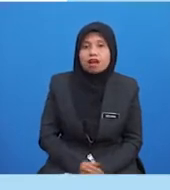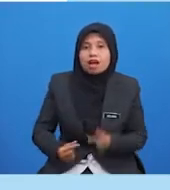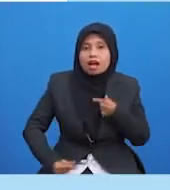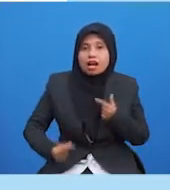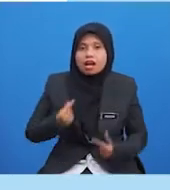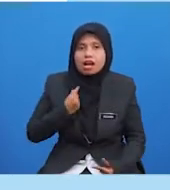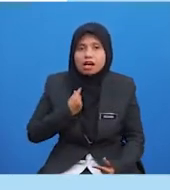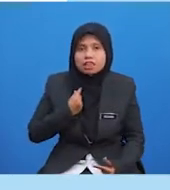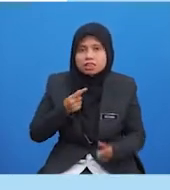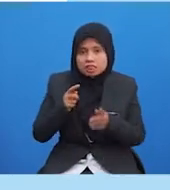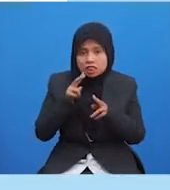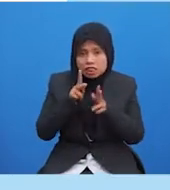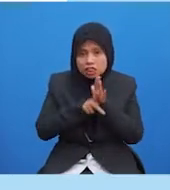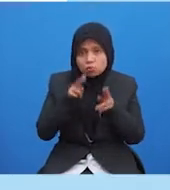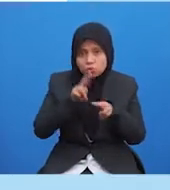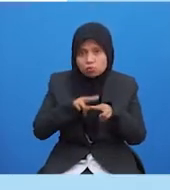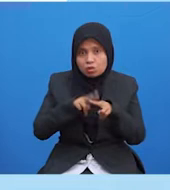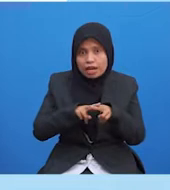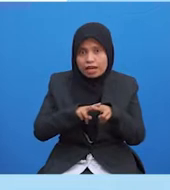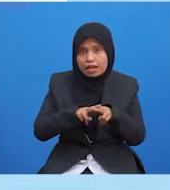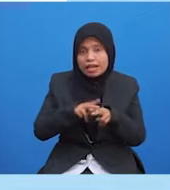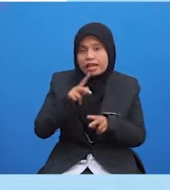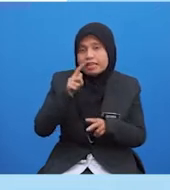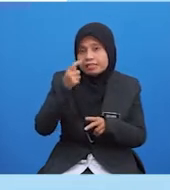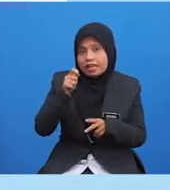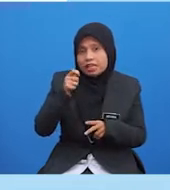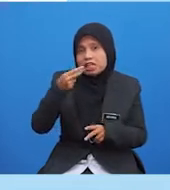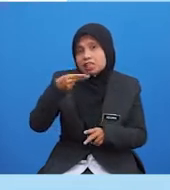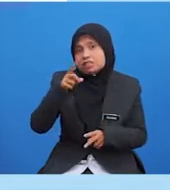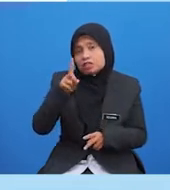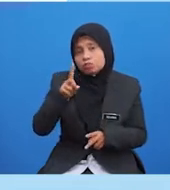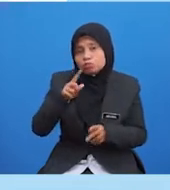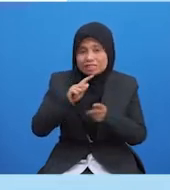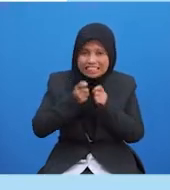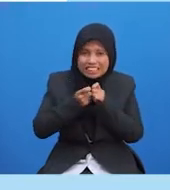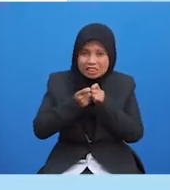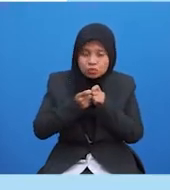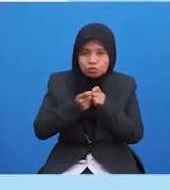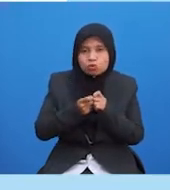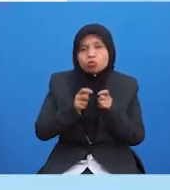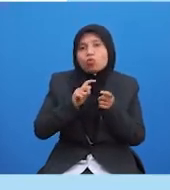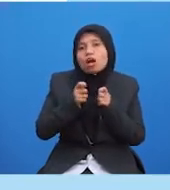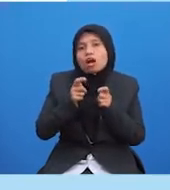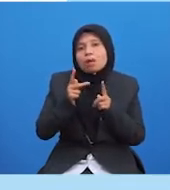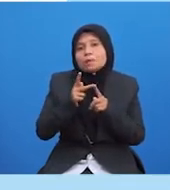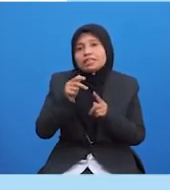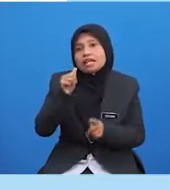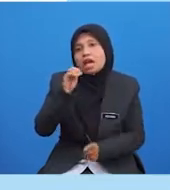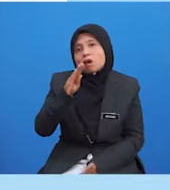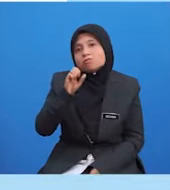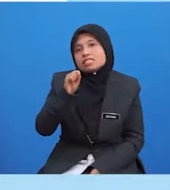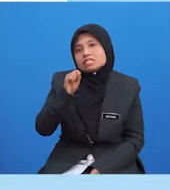Gaya position pertama, tag H1 telah ditukar kepada absolute.